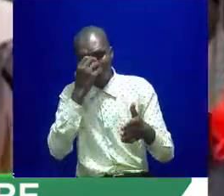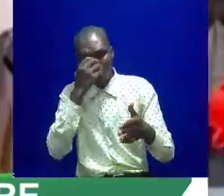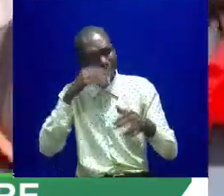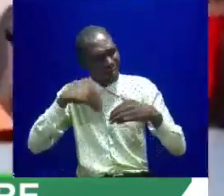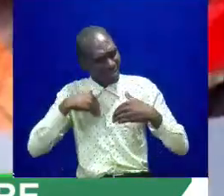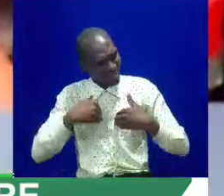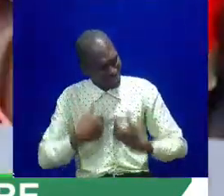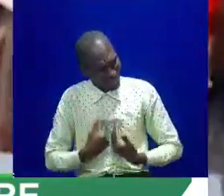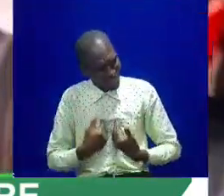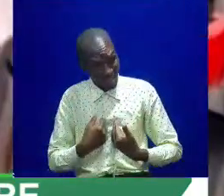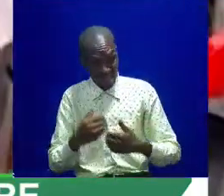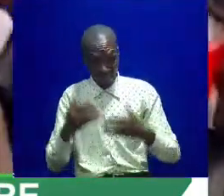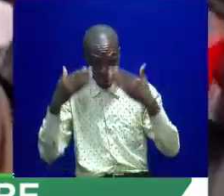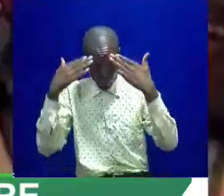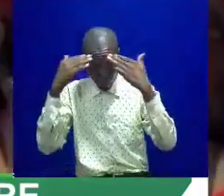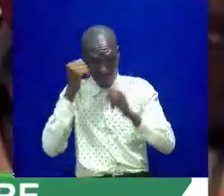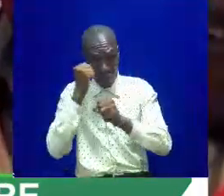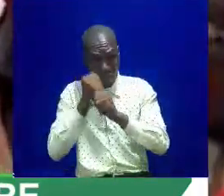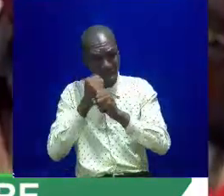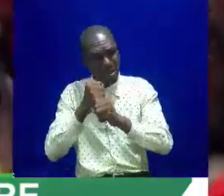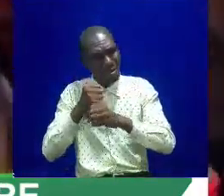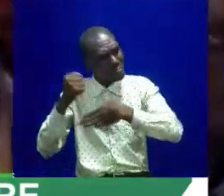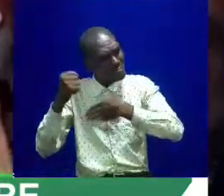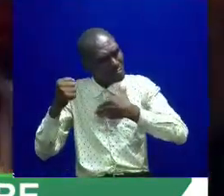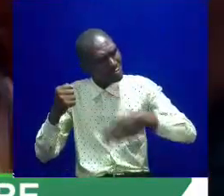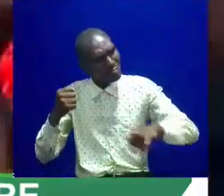ameshindwa na kazi aende wapi